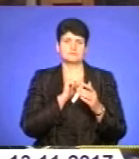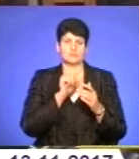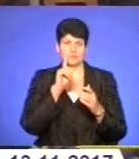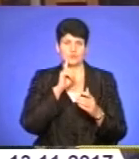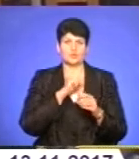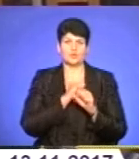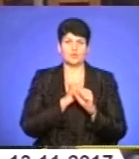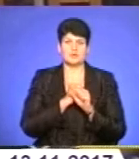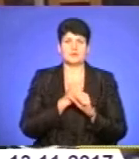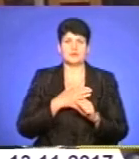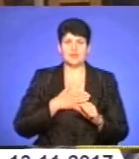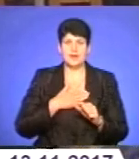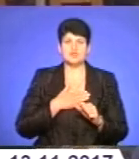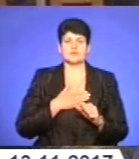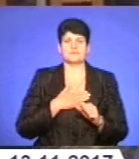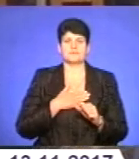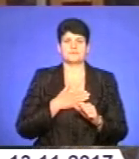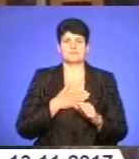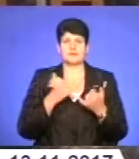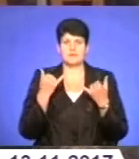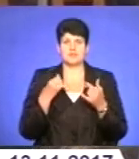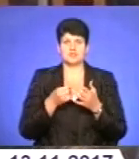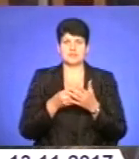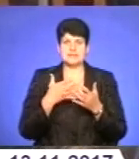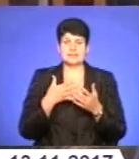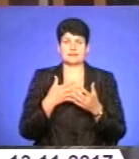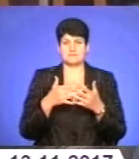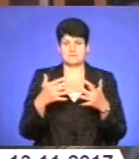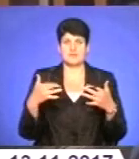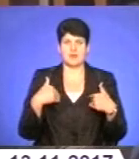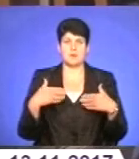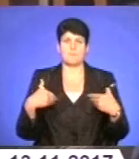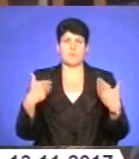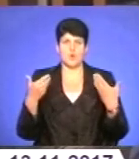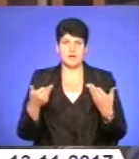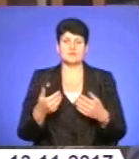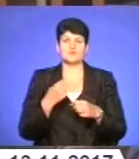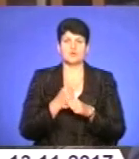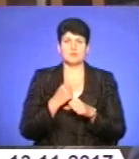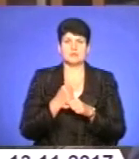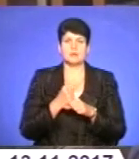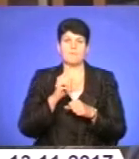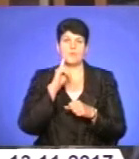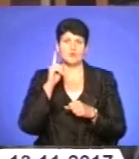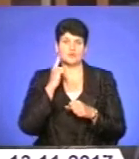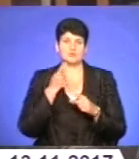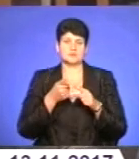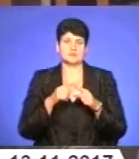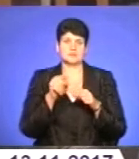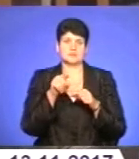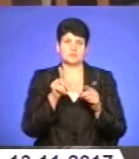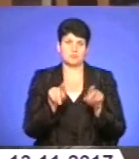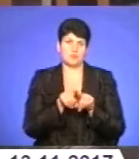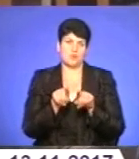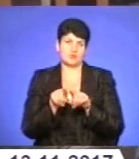зручно робити при наших теперішніх цінах, то все, я би порадив зробити молодежі такі ж